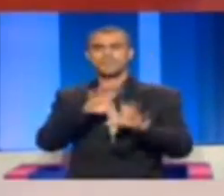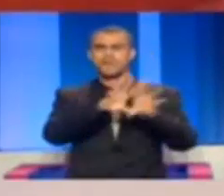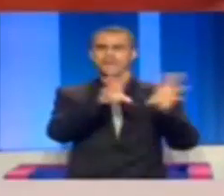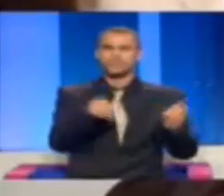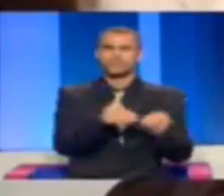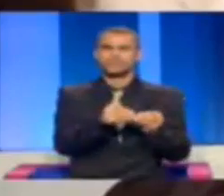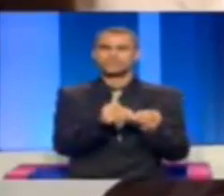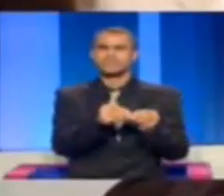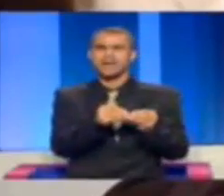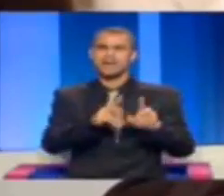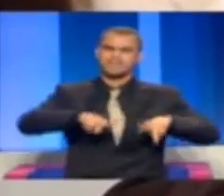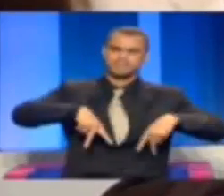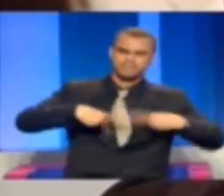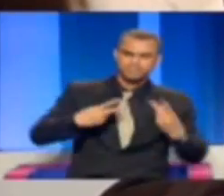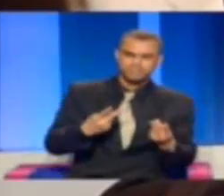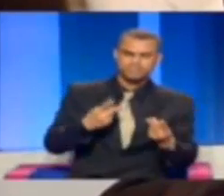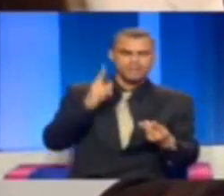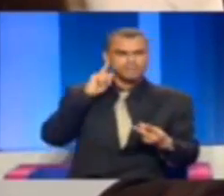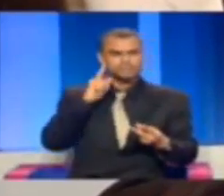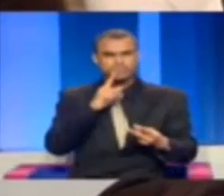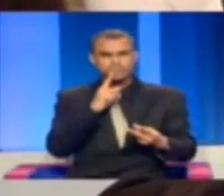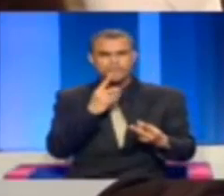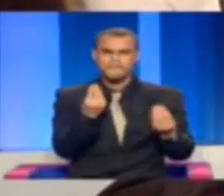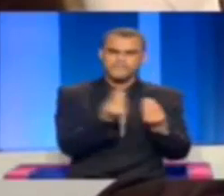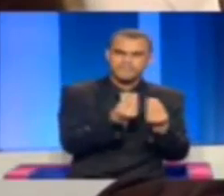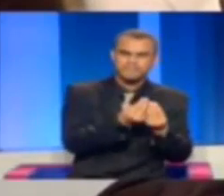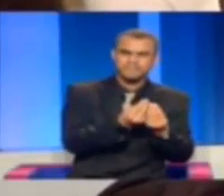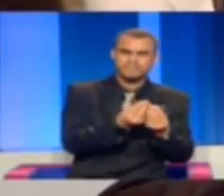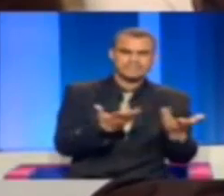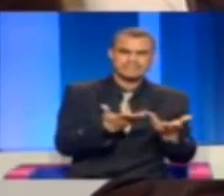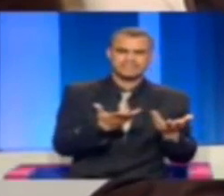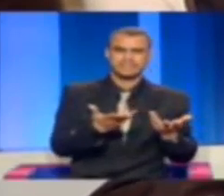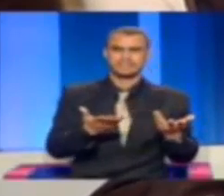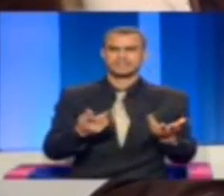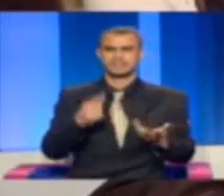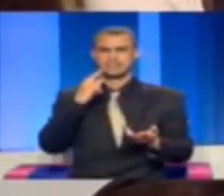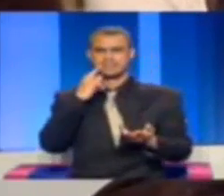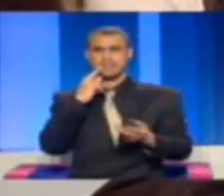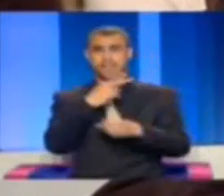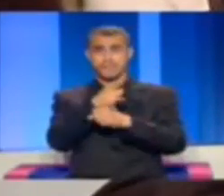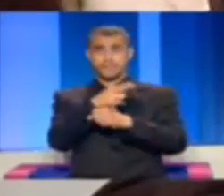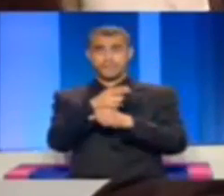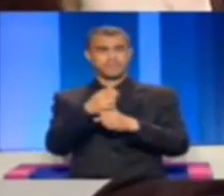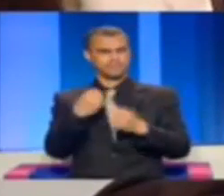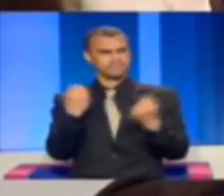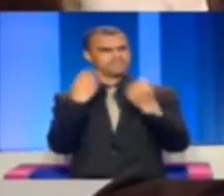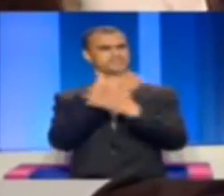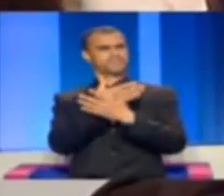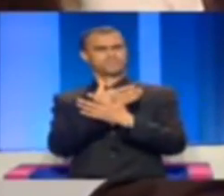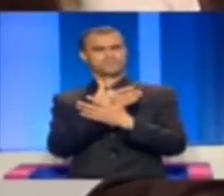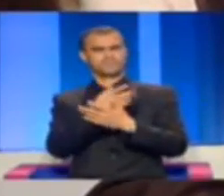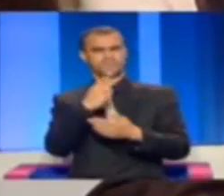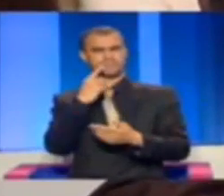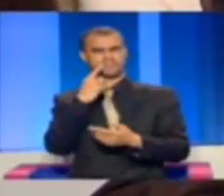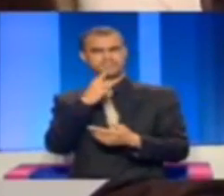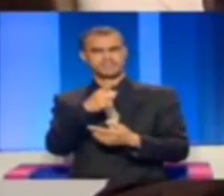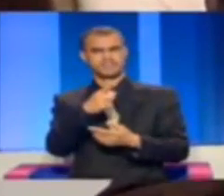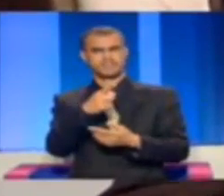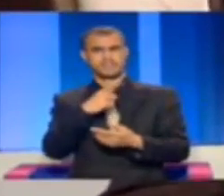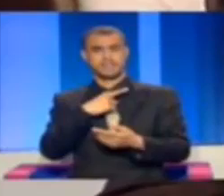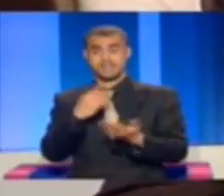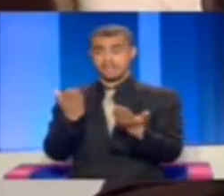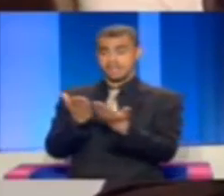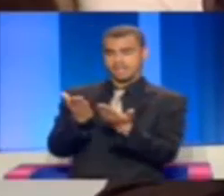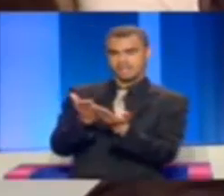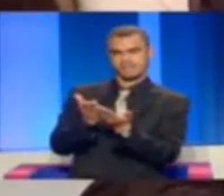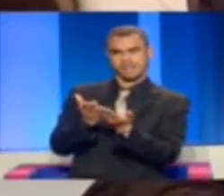الاسر اللي تتكون فيها حاضره هذا الاختلاف باش ما نبقاوش نقولوا اعاقه. نعم، انا تناثرني هذا الروبورتاج